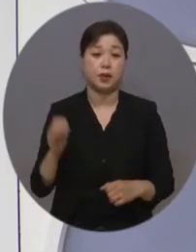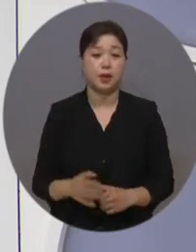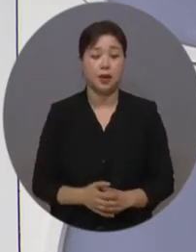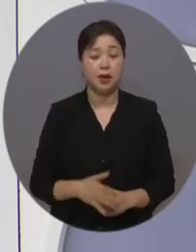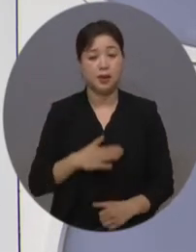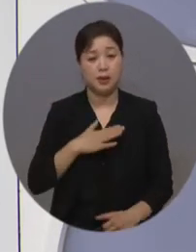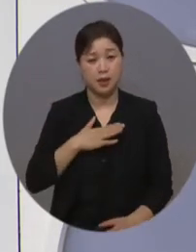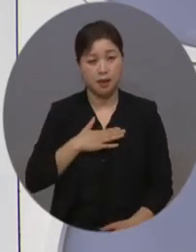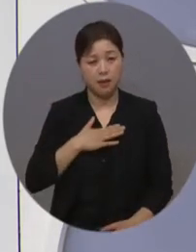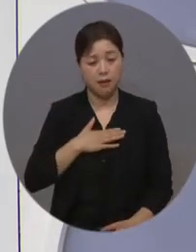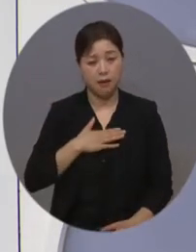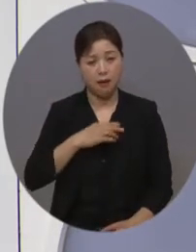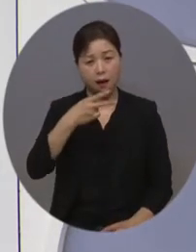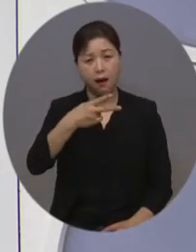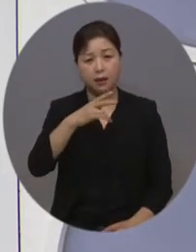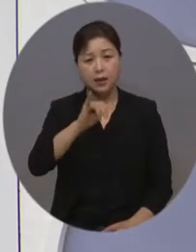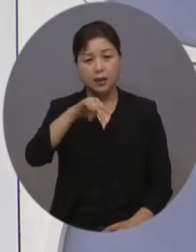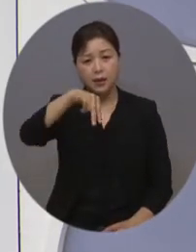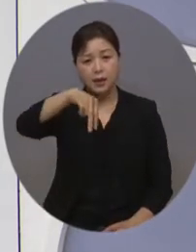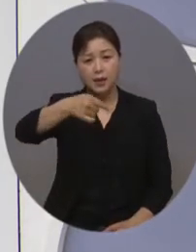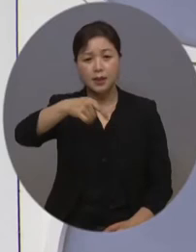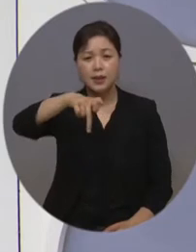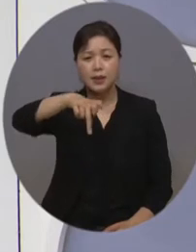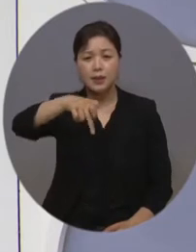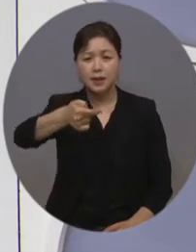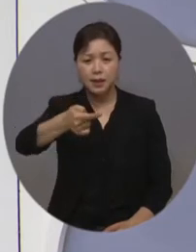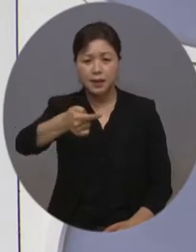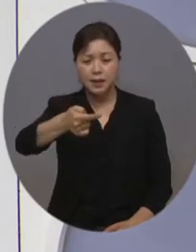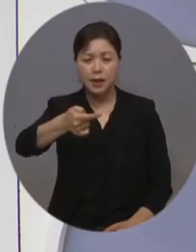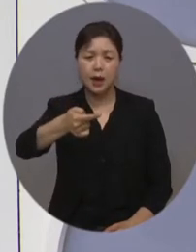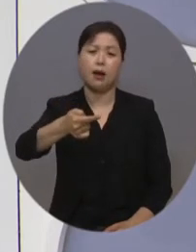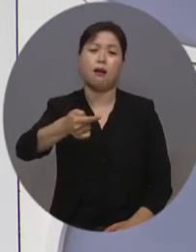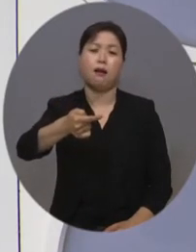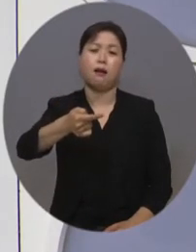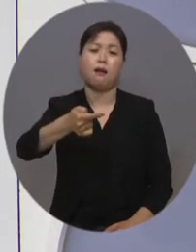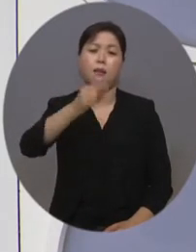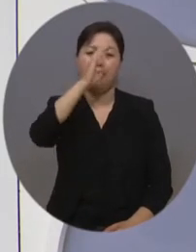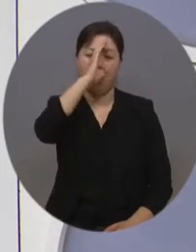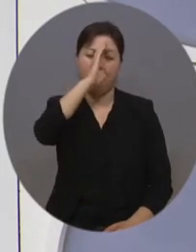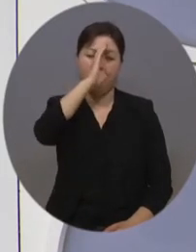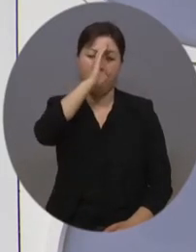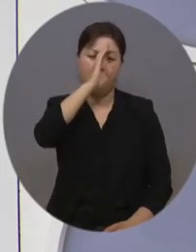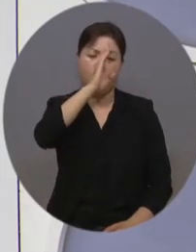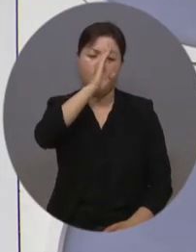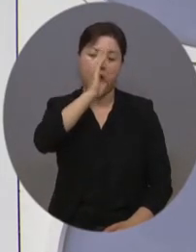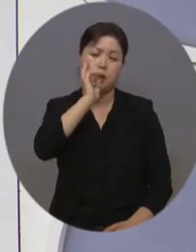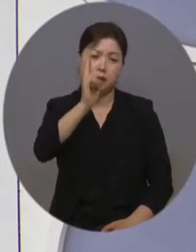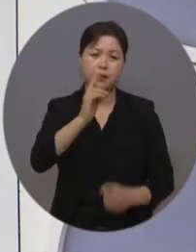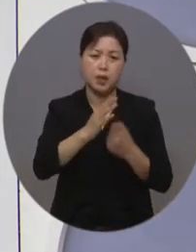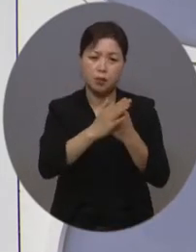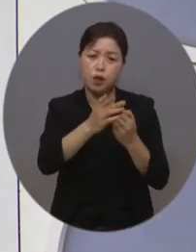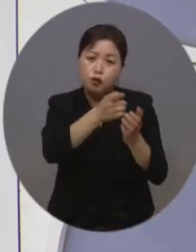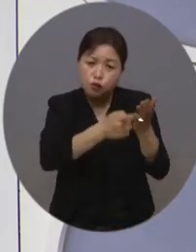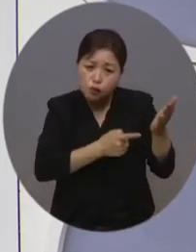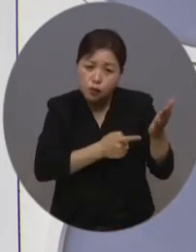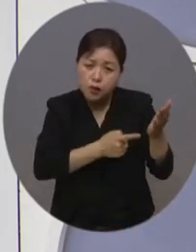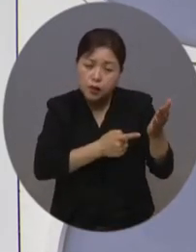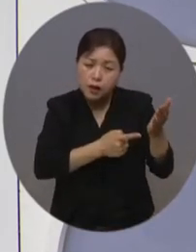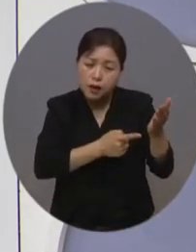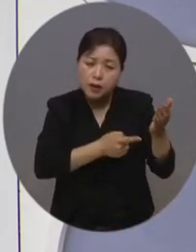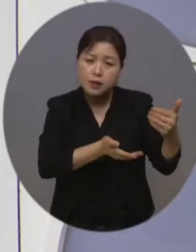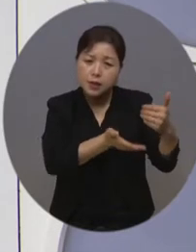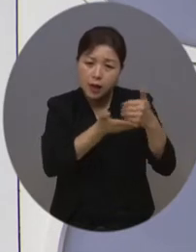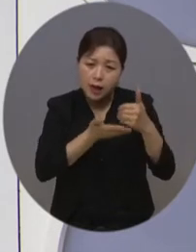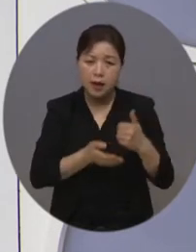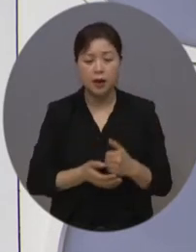디스크를 심하게 알아가지고 이제 수술을 하자. 그런데 제 생각에는 그랬어요. 야 이놈아, 네가 의사라